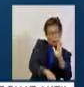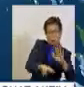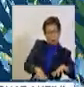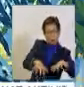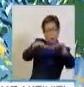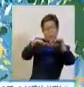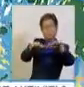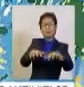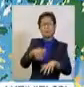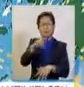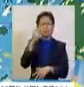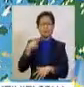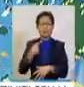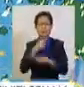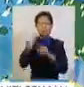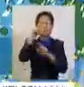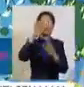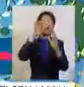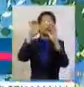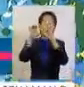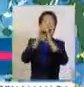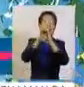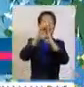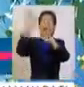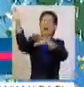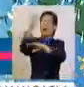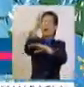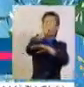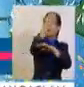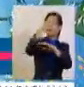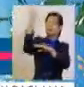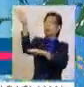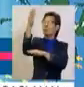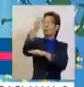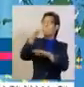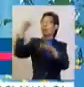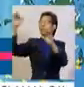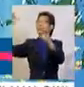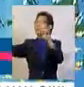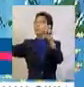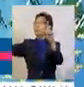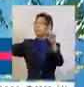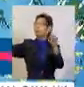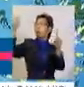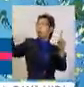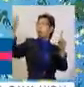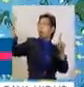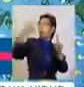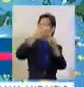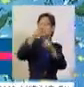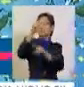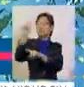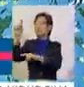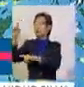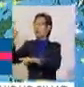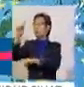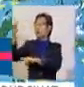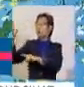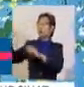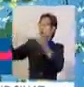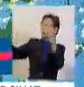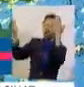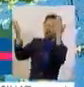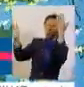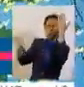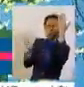rendah. Seterusnya, kita beralih ke paparan carta angin semasa, yang mana arah tiupan angin kini didominasi dari arah timur laut menuju ke rantau